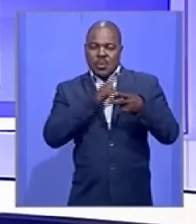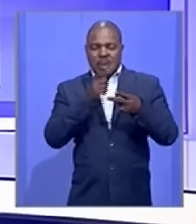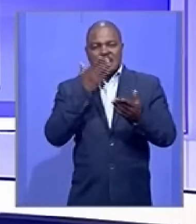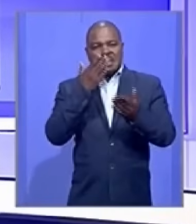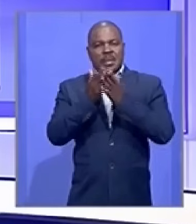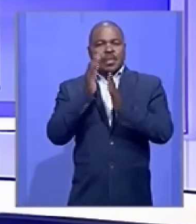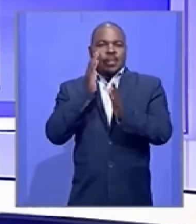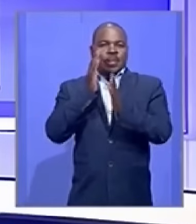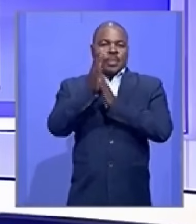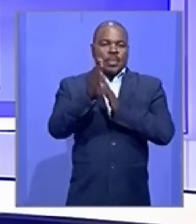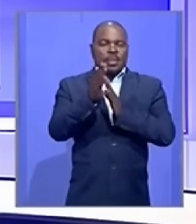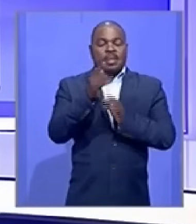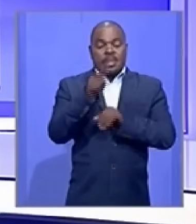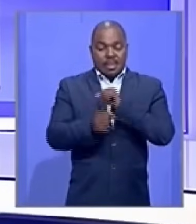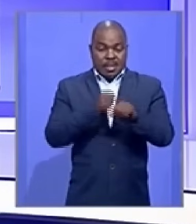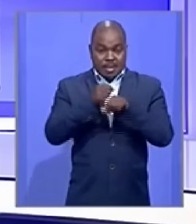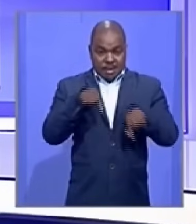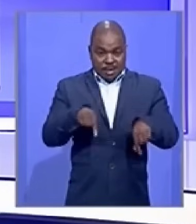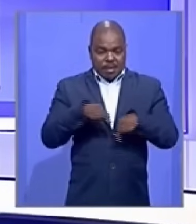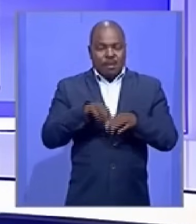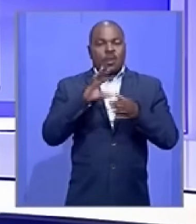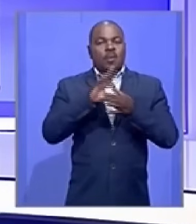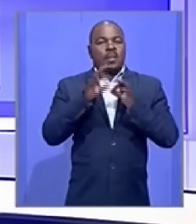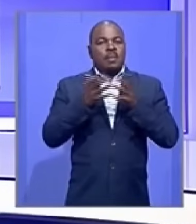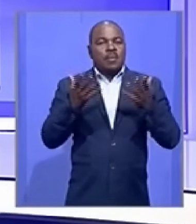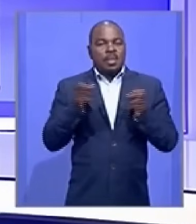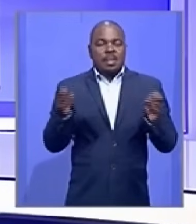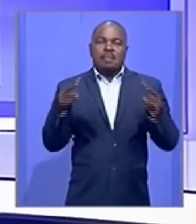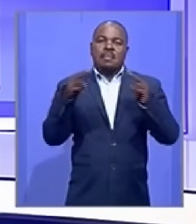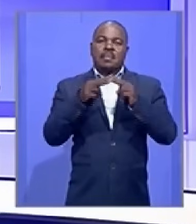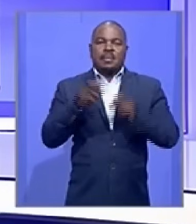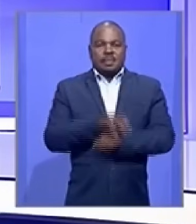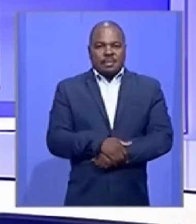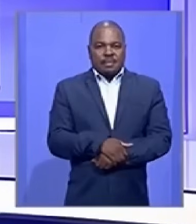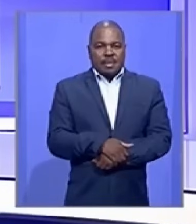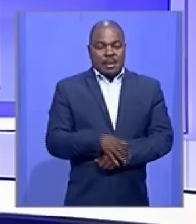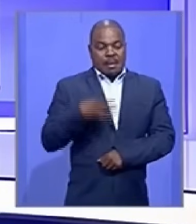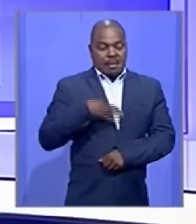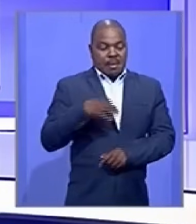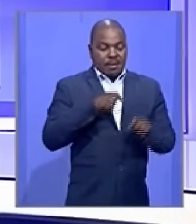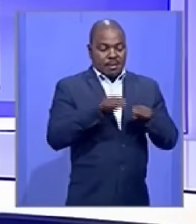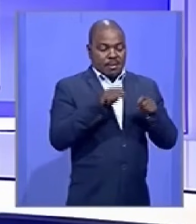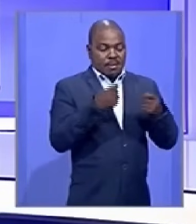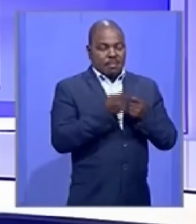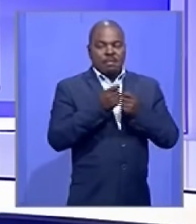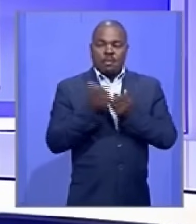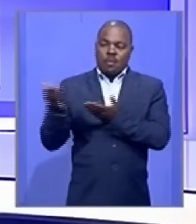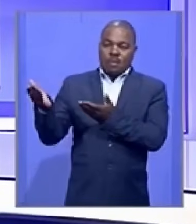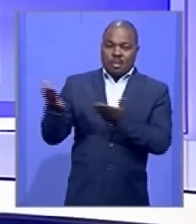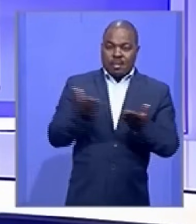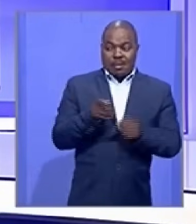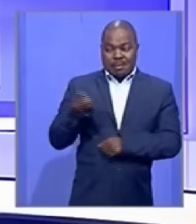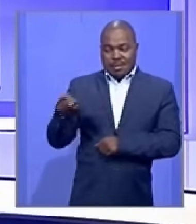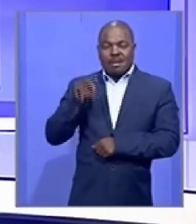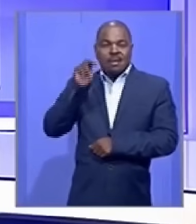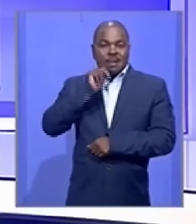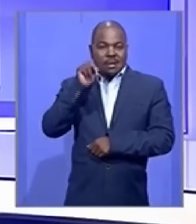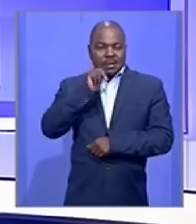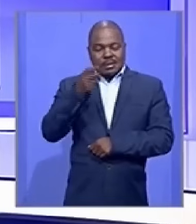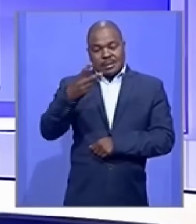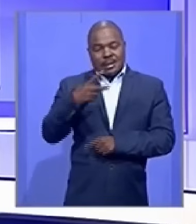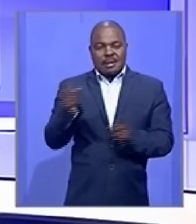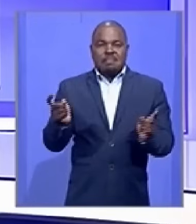kena dipapading tsa selemo sena tsa di-Olimpiki binaheng ya Paris. Banyana e tla amohela Super Falcons papading